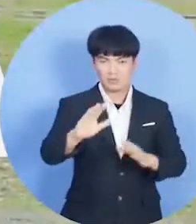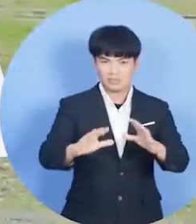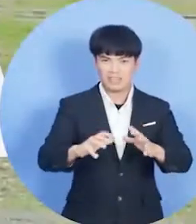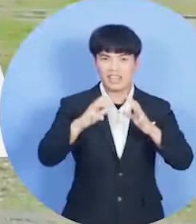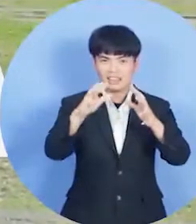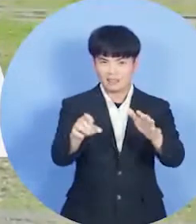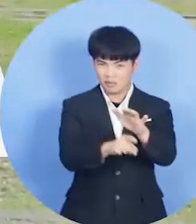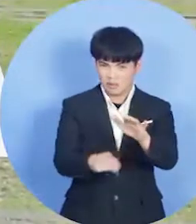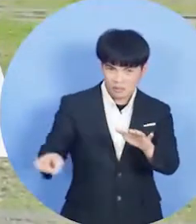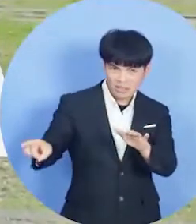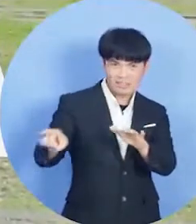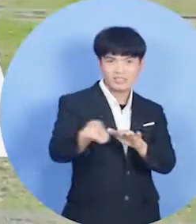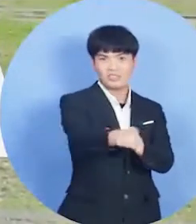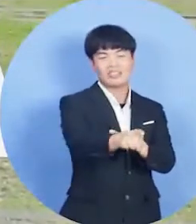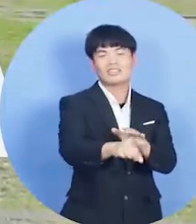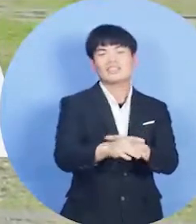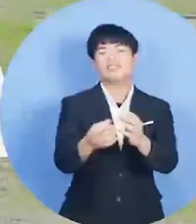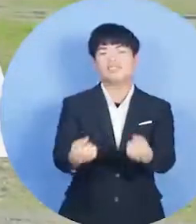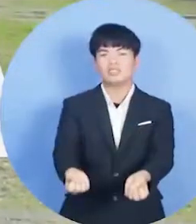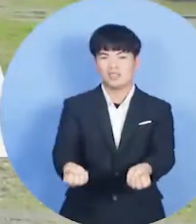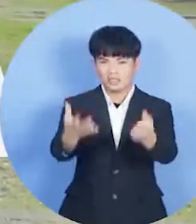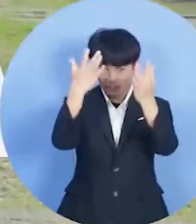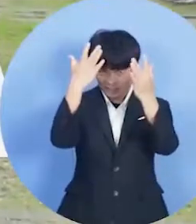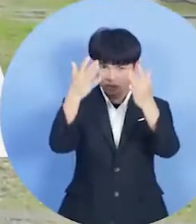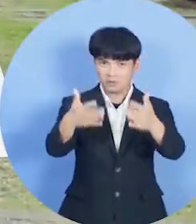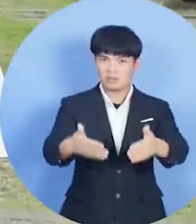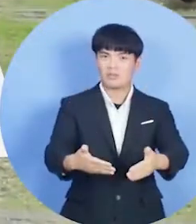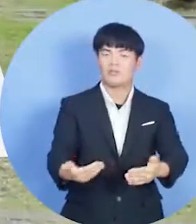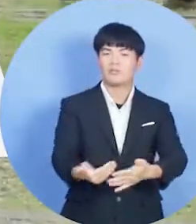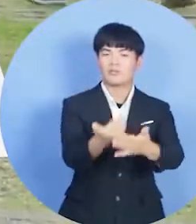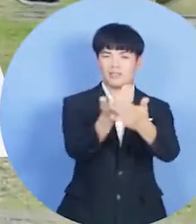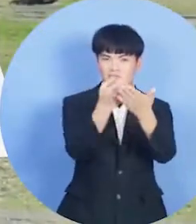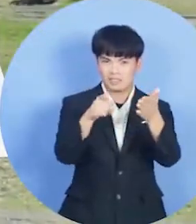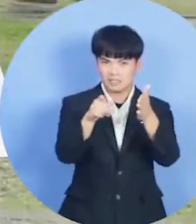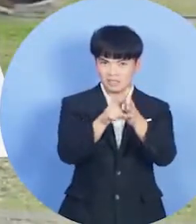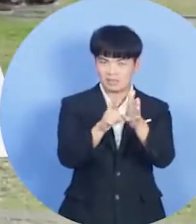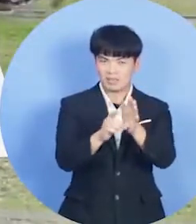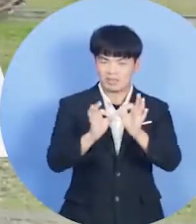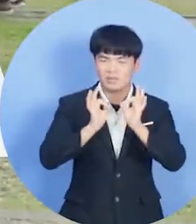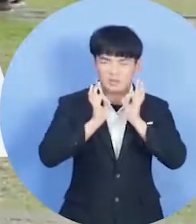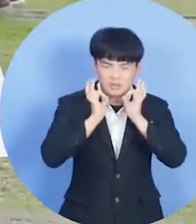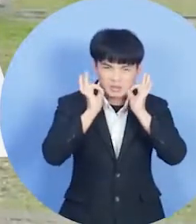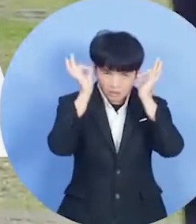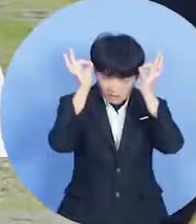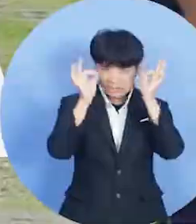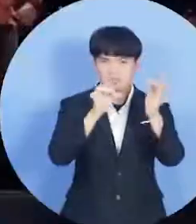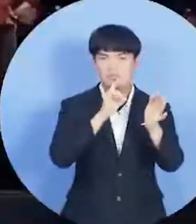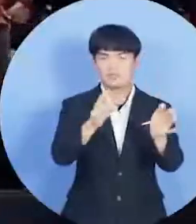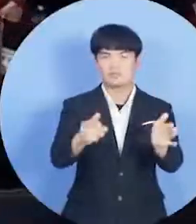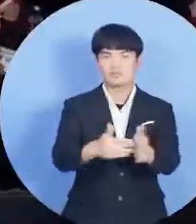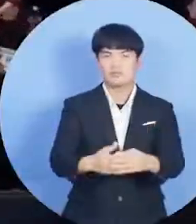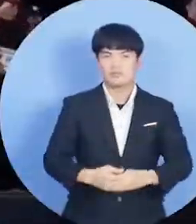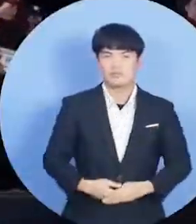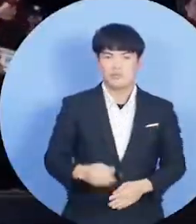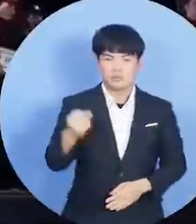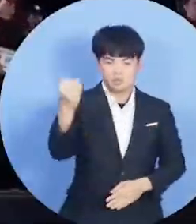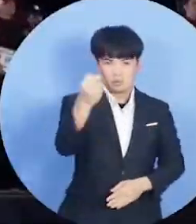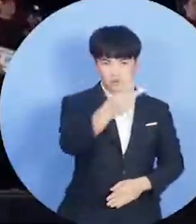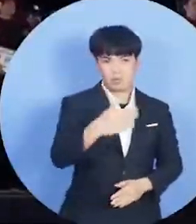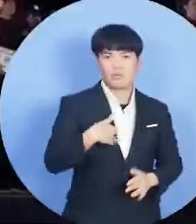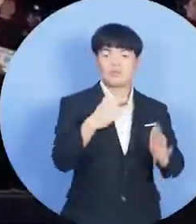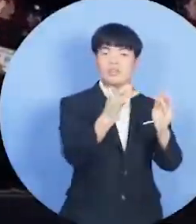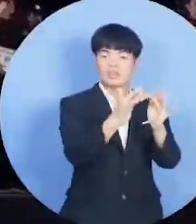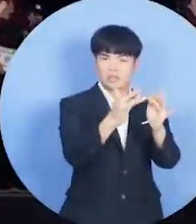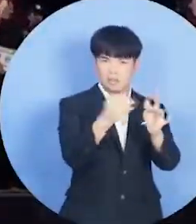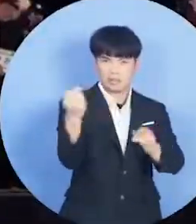뻗어가는 글로벌 축제로 우뚝 설 수 있도록 최선을 다해 나가겠습니다. 또 유튜브와 천안시